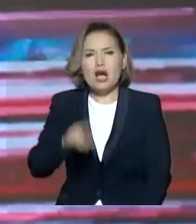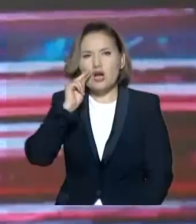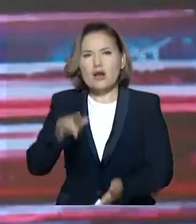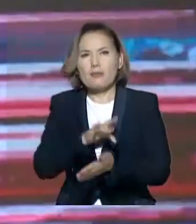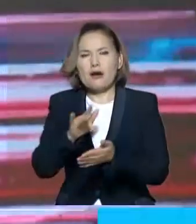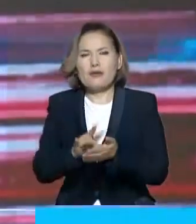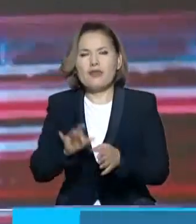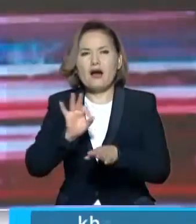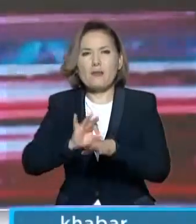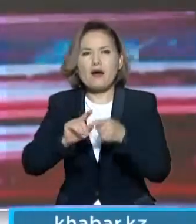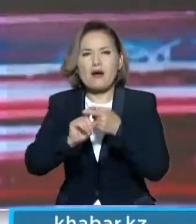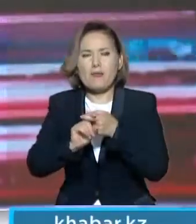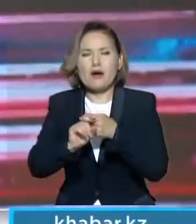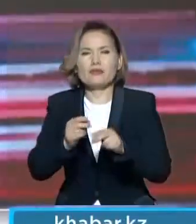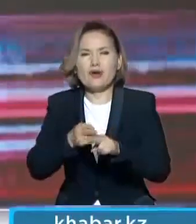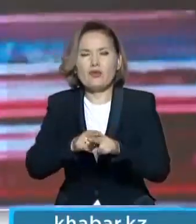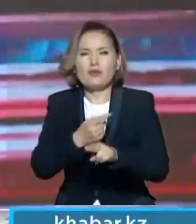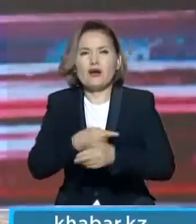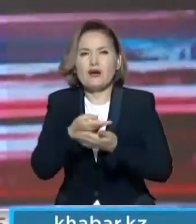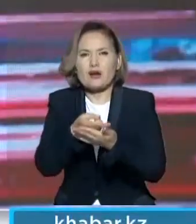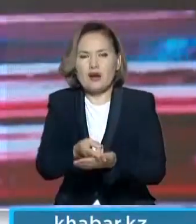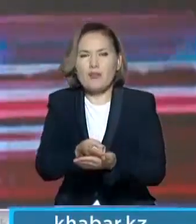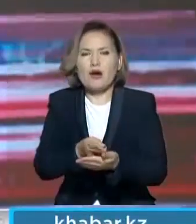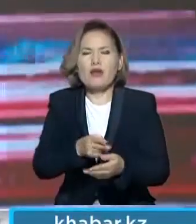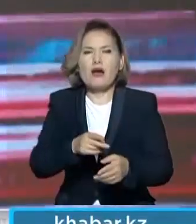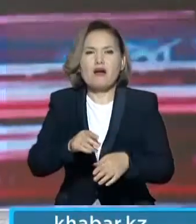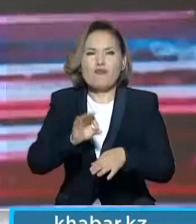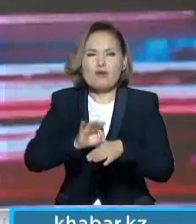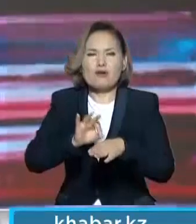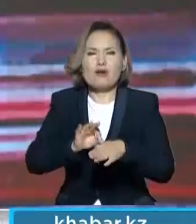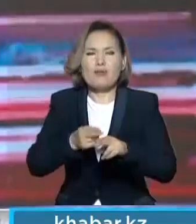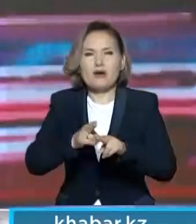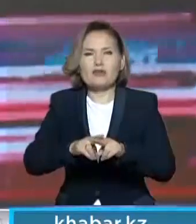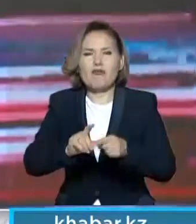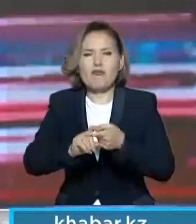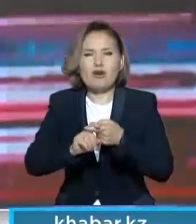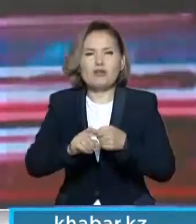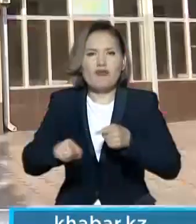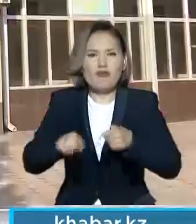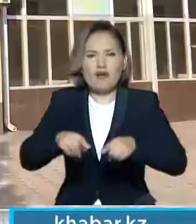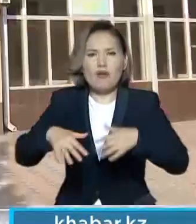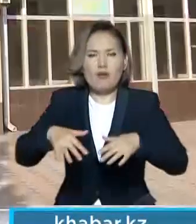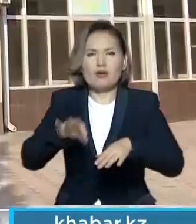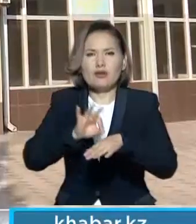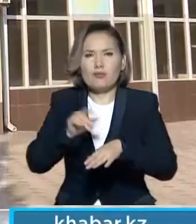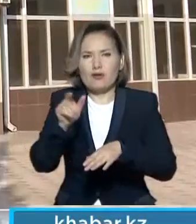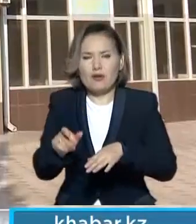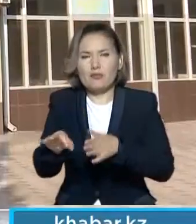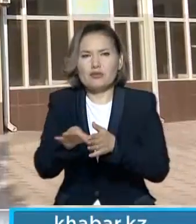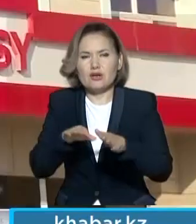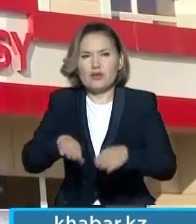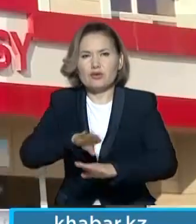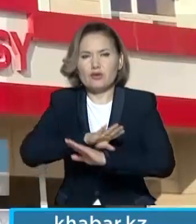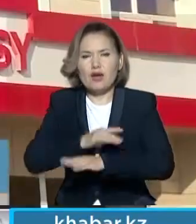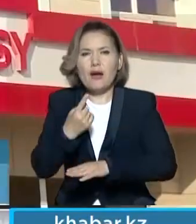Шымкентте инфекциялық ауруханада Конго қырымғанды безгегінен бір адам қайтыс болды. Ауру белгілері анықталған тағы бір науқас ем